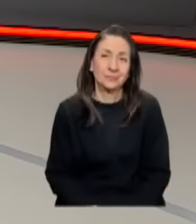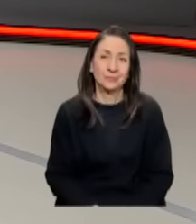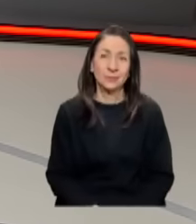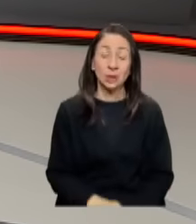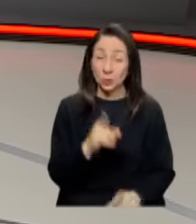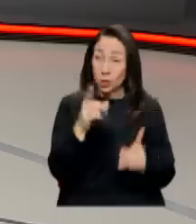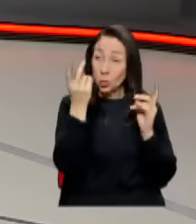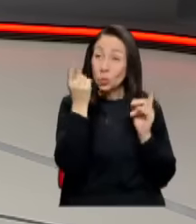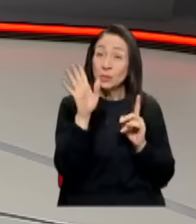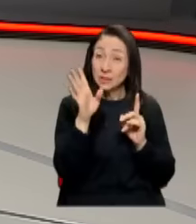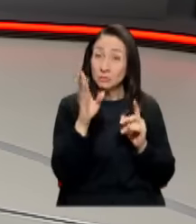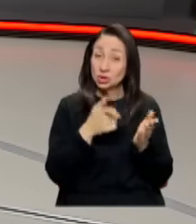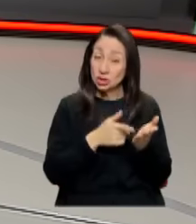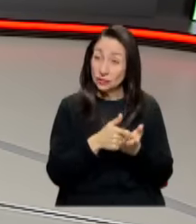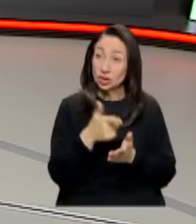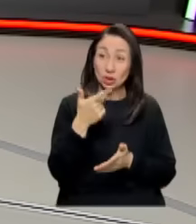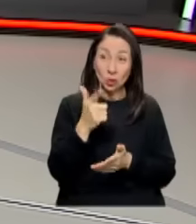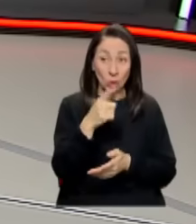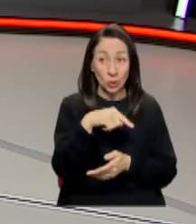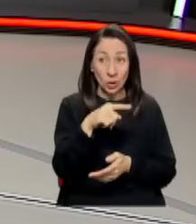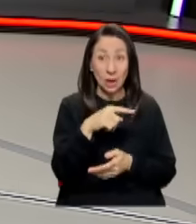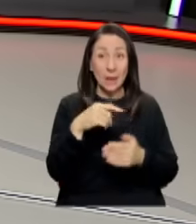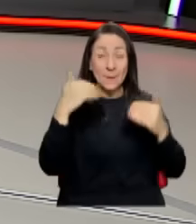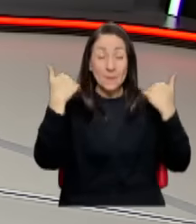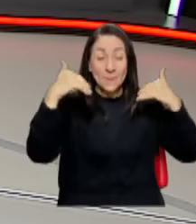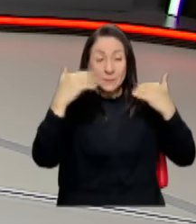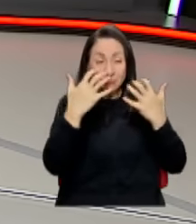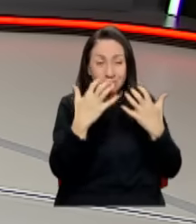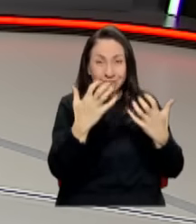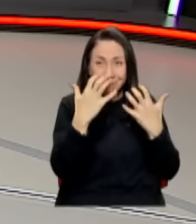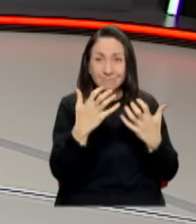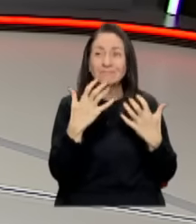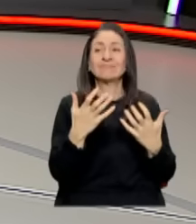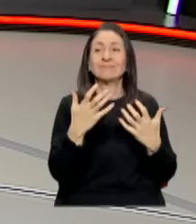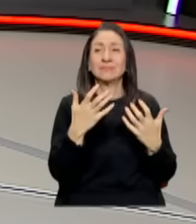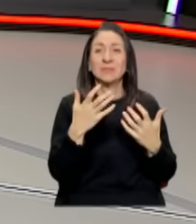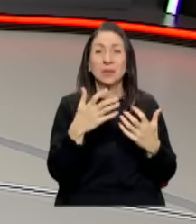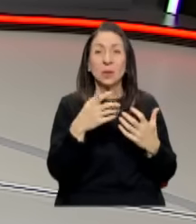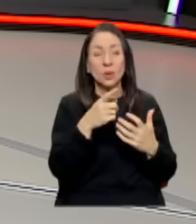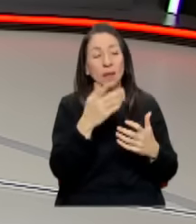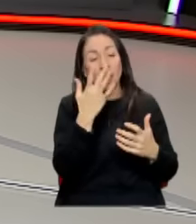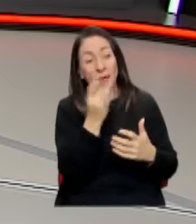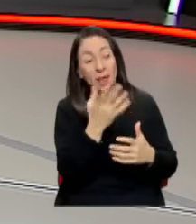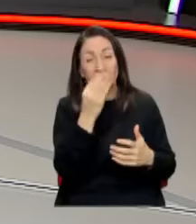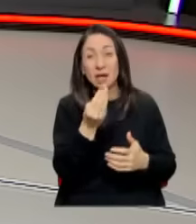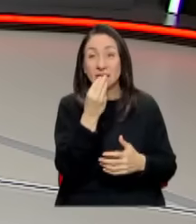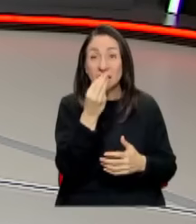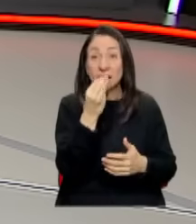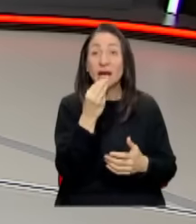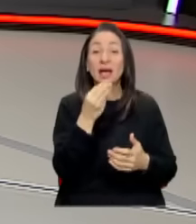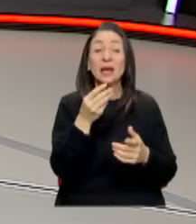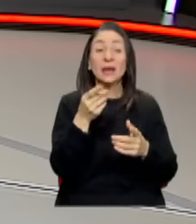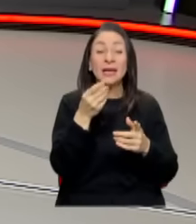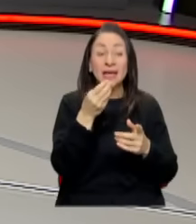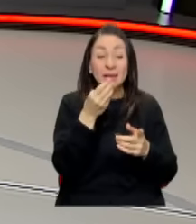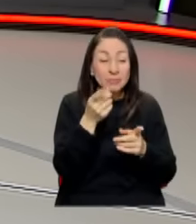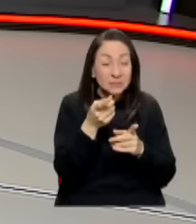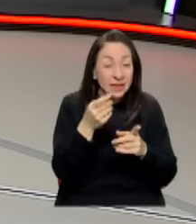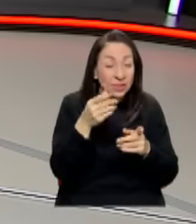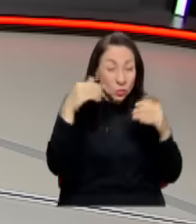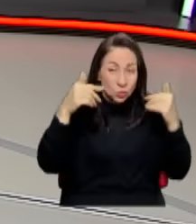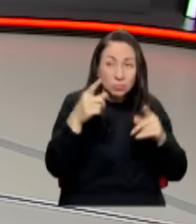Bu arada unutmadım, çiftçiyi, köylüyü, hayvancılık yapanı. Çiftçiyi, köylüyü hor görürsen gıdayı, budu zor görürsün.